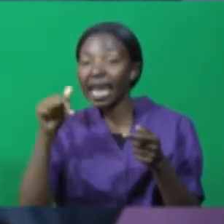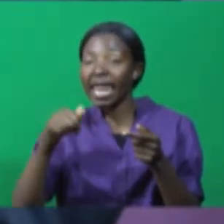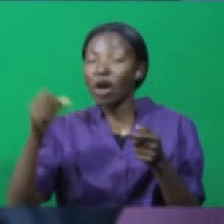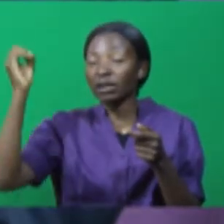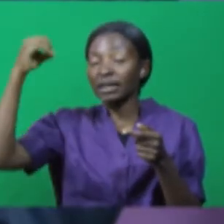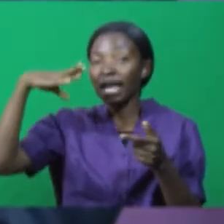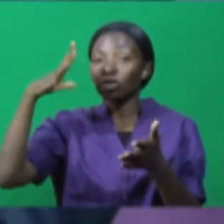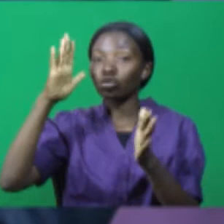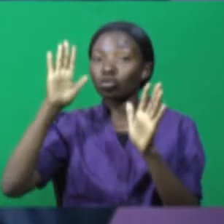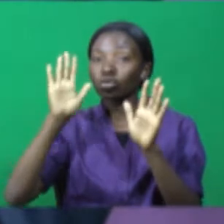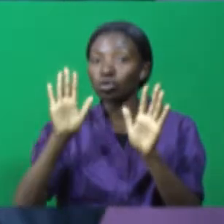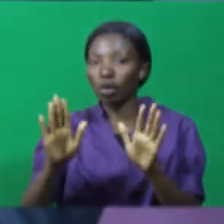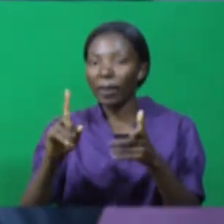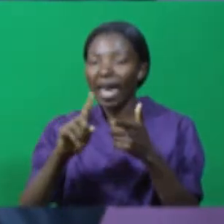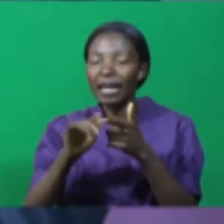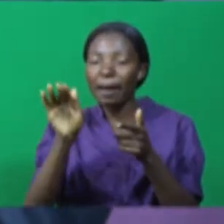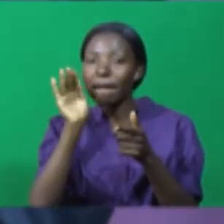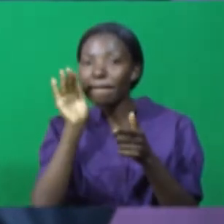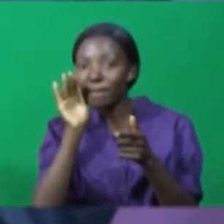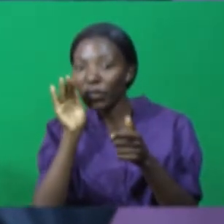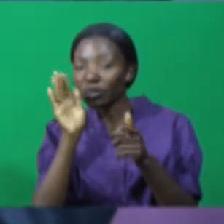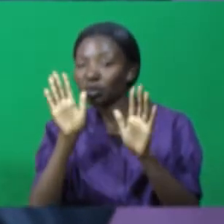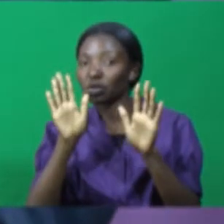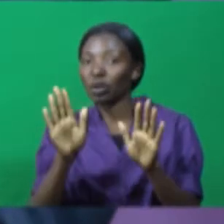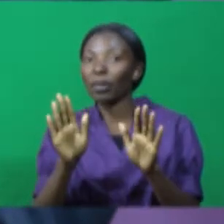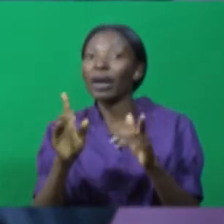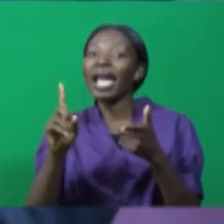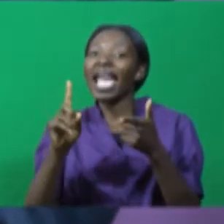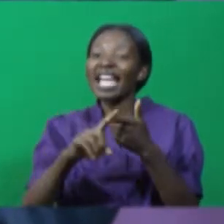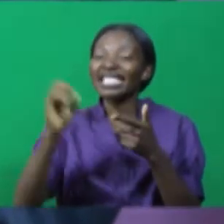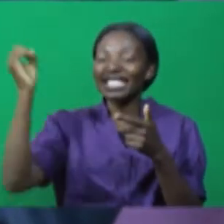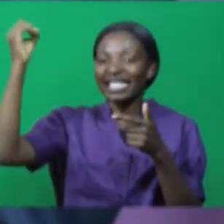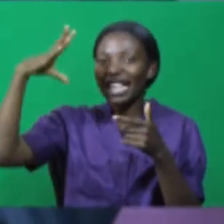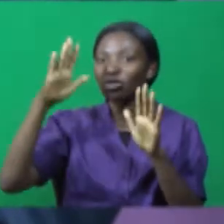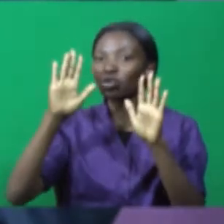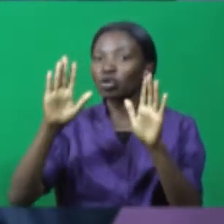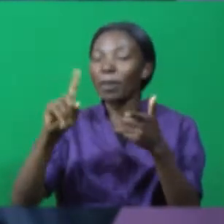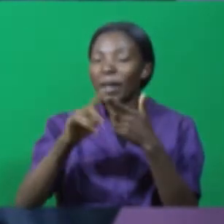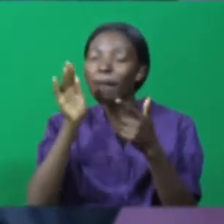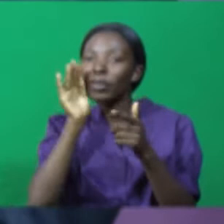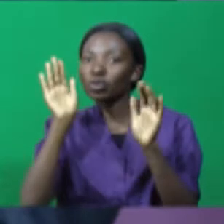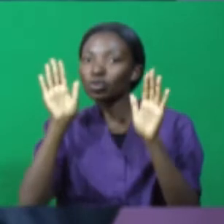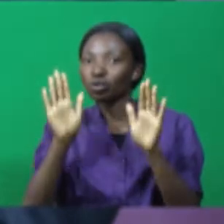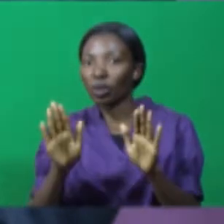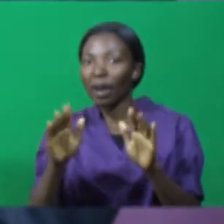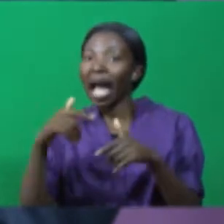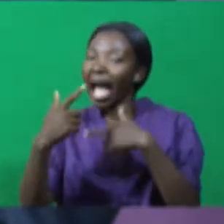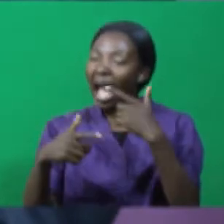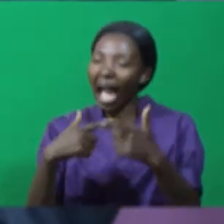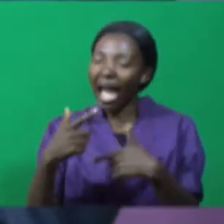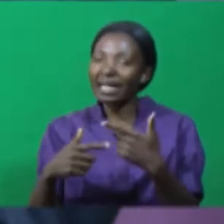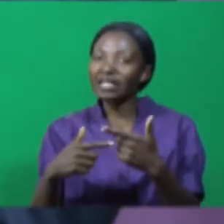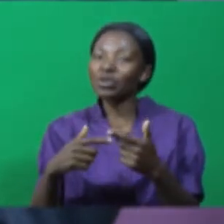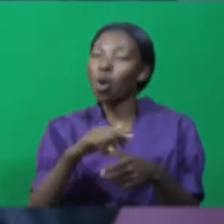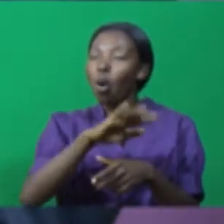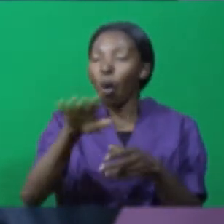pamusoro peGibeon. Newe mwedzi pamupata weAjirona. Zuva rikamira nemwedzi ukamirapo. Kusvikira rudzi